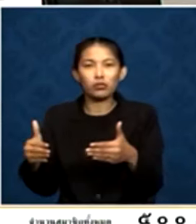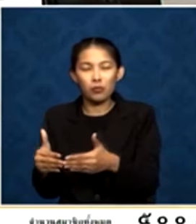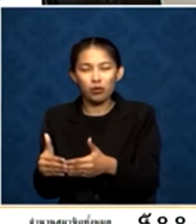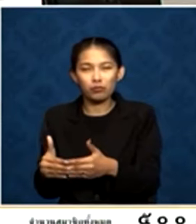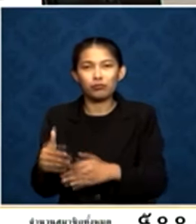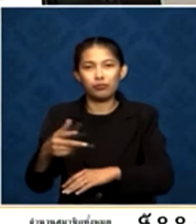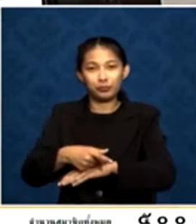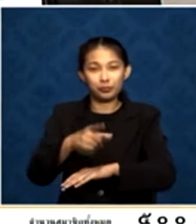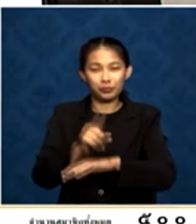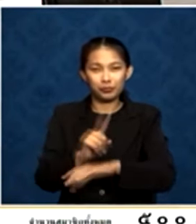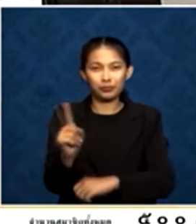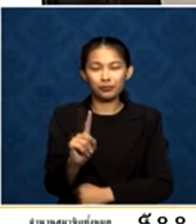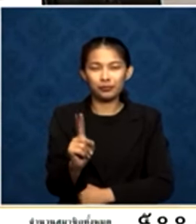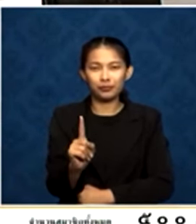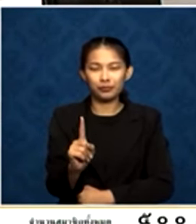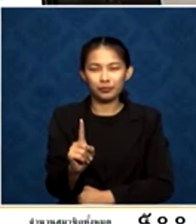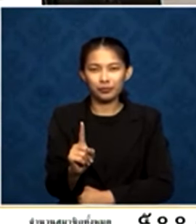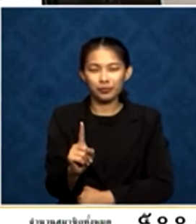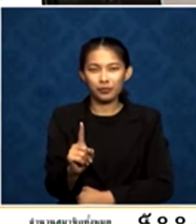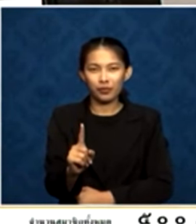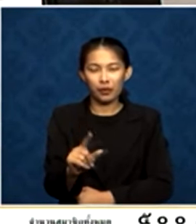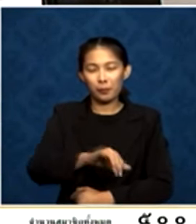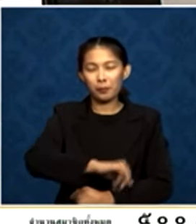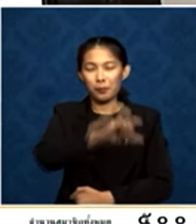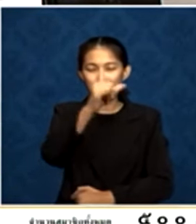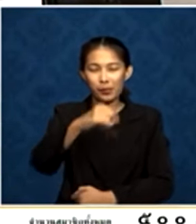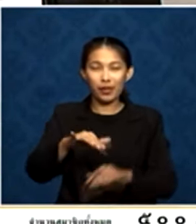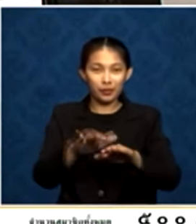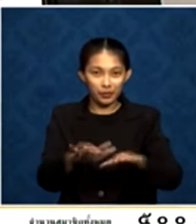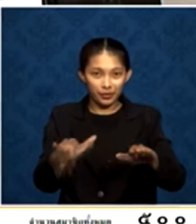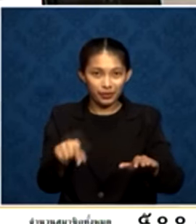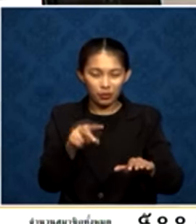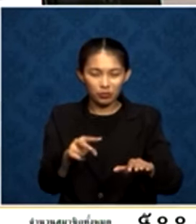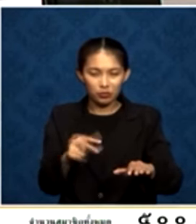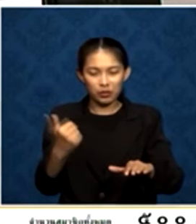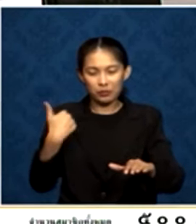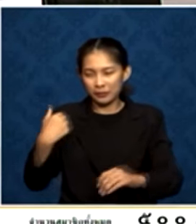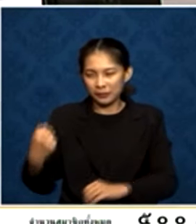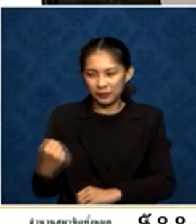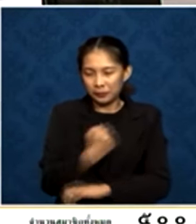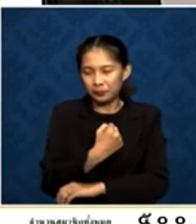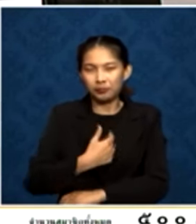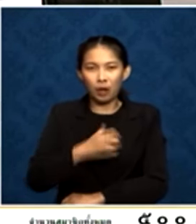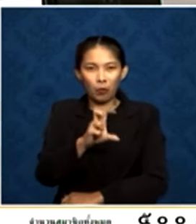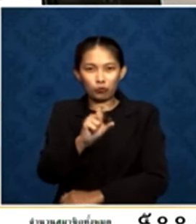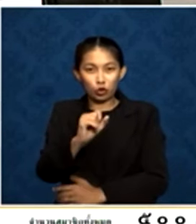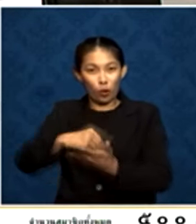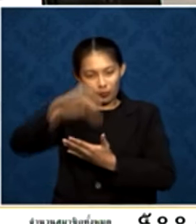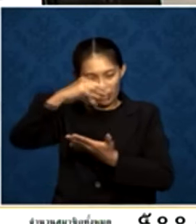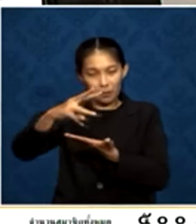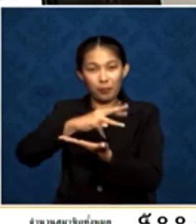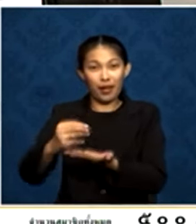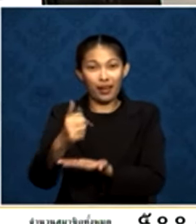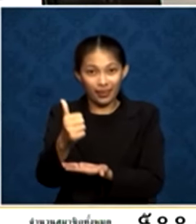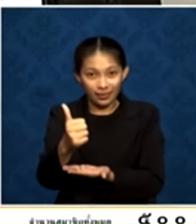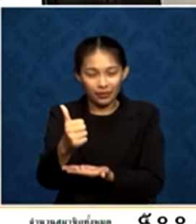ท่านประธานค่ะและเด็กบางคนแม้ว่าจะมีแงหืด สอบเข้าเรีนมหาวทยาลัยได้ก